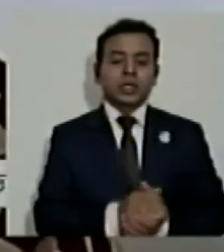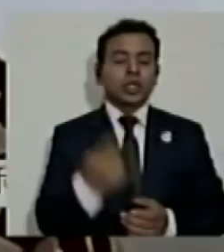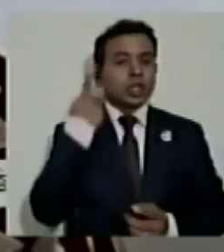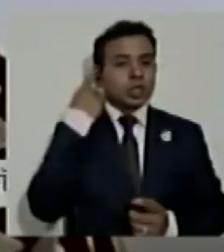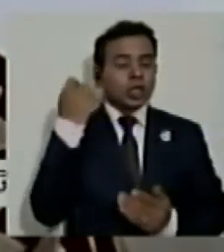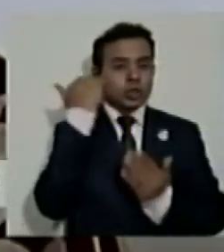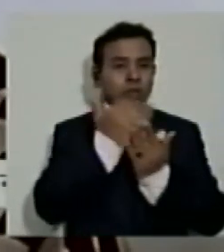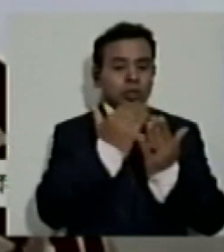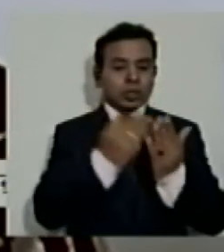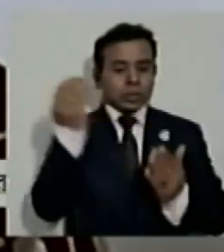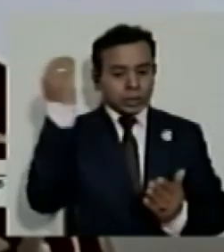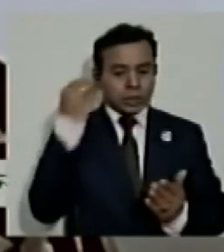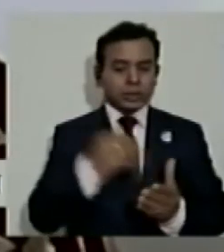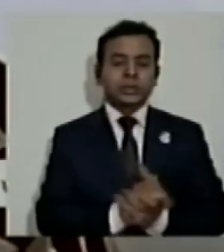মধ্যে